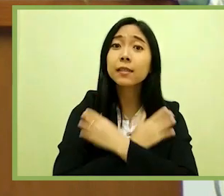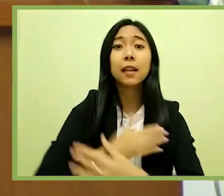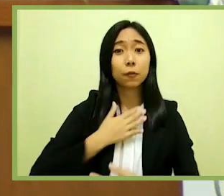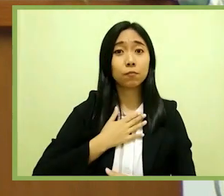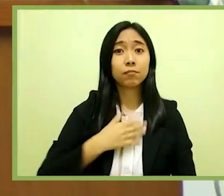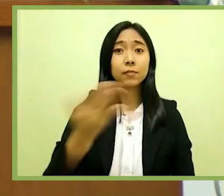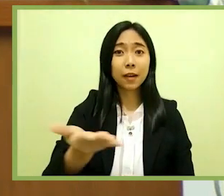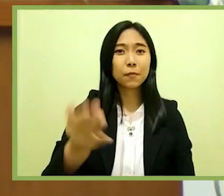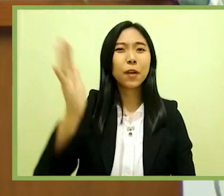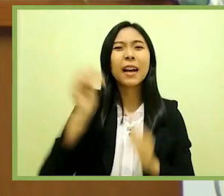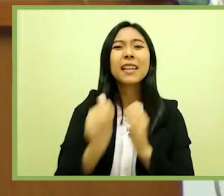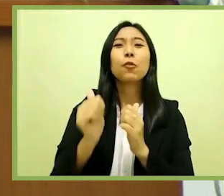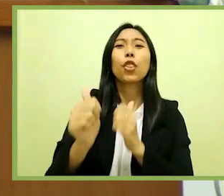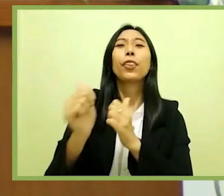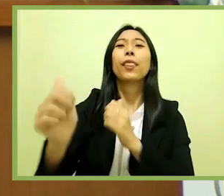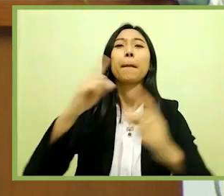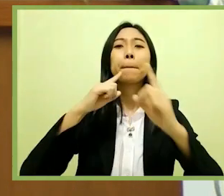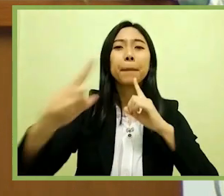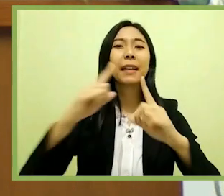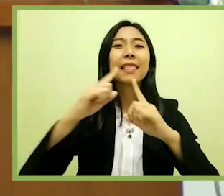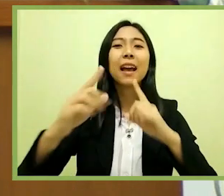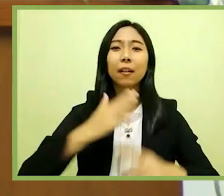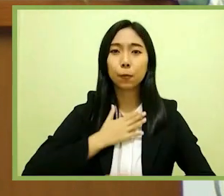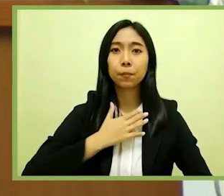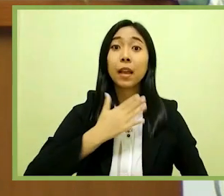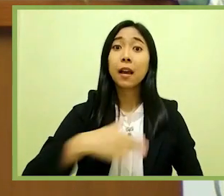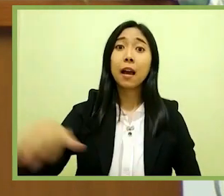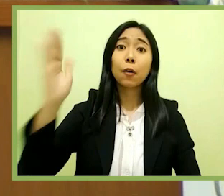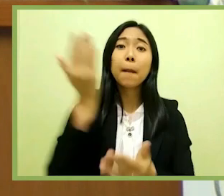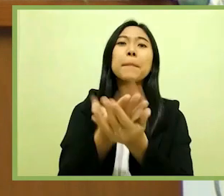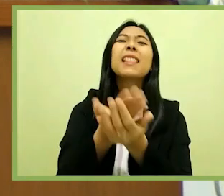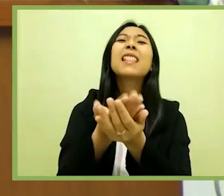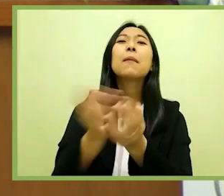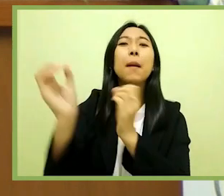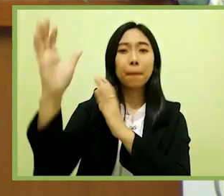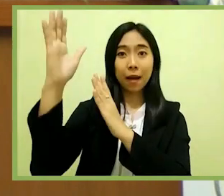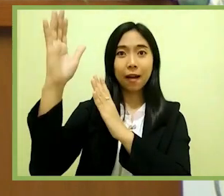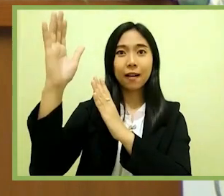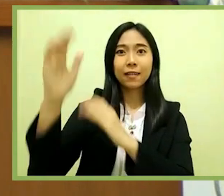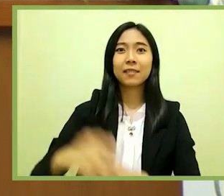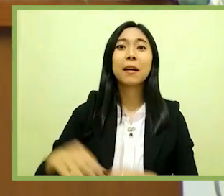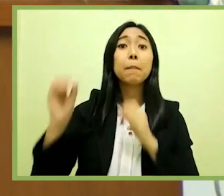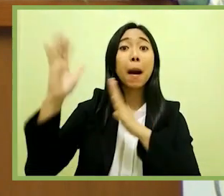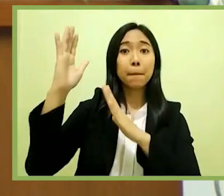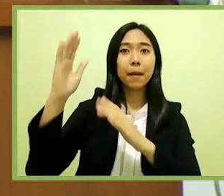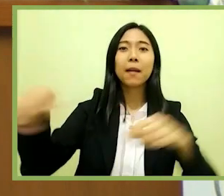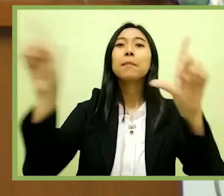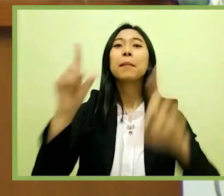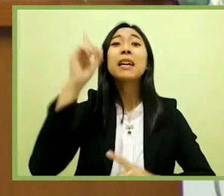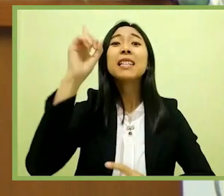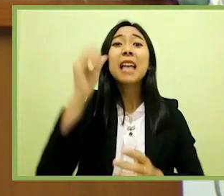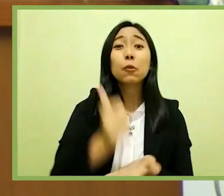akan menuruti segala perintahku. Aku akan minta kepada Bapa, dan ia akan memberikan kepadamu seorang penolong yang